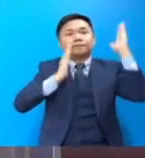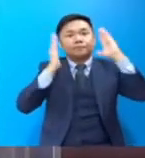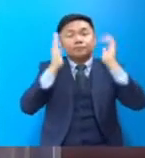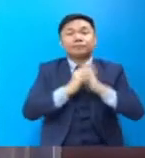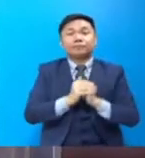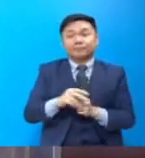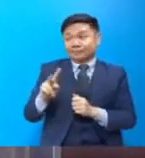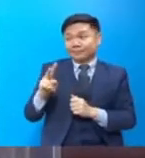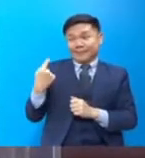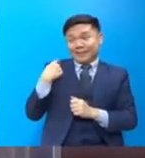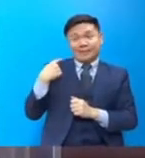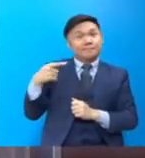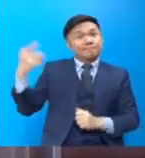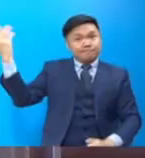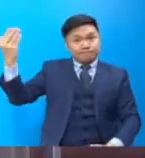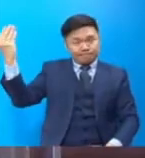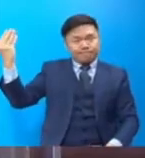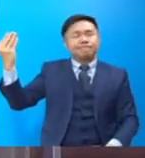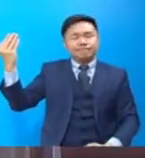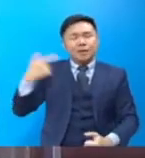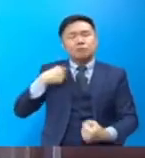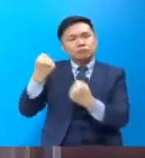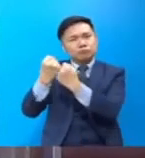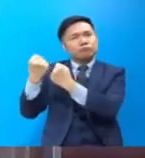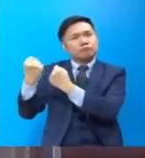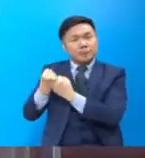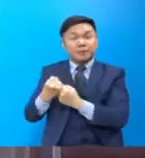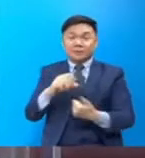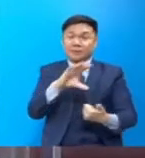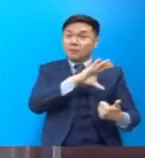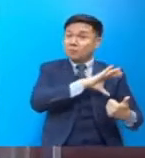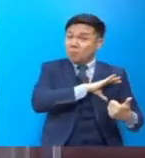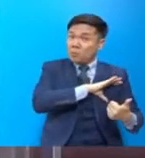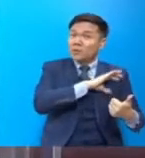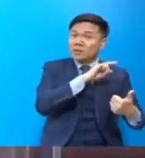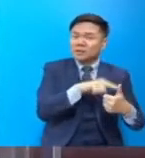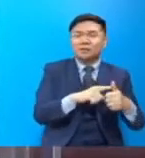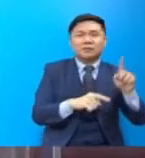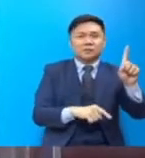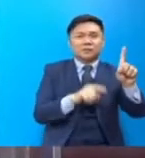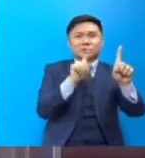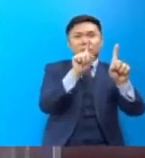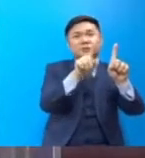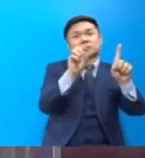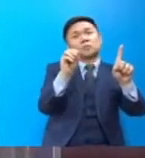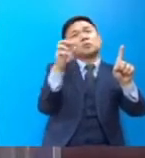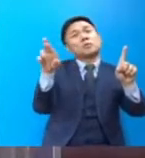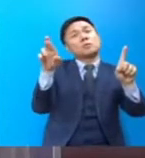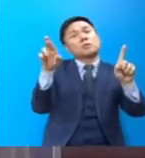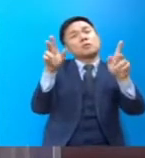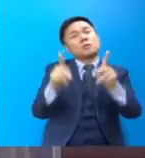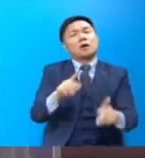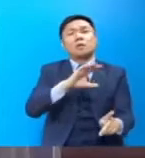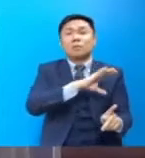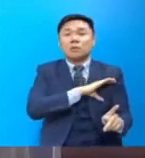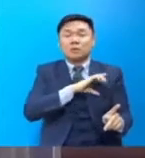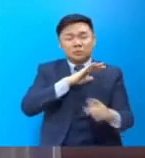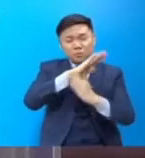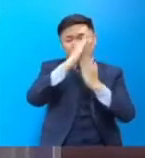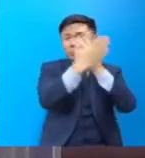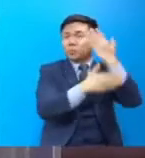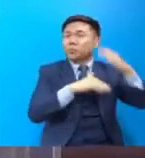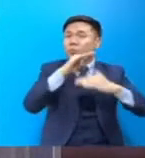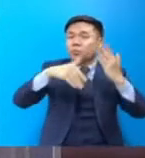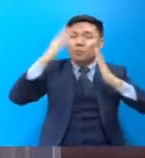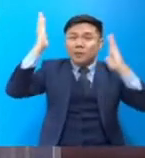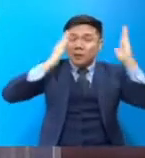kedua sahabat Saya sebelum ini karena kita sedia maklum anggota polis dalam Mission hanya sekitar 110.000 orang saja jadi Sudah barang